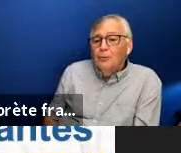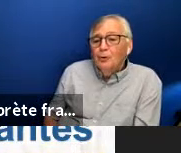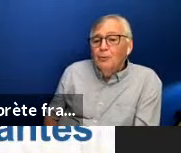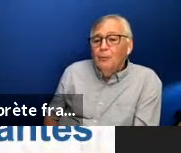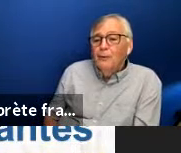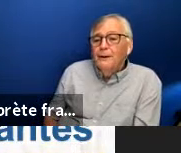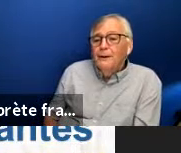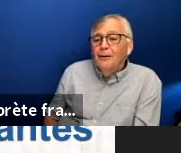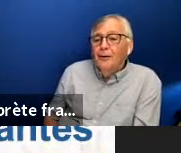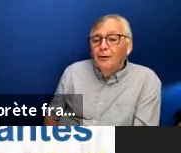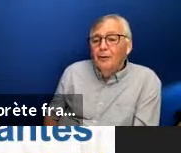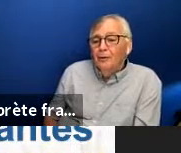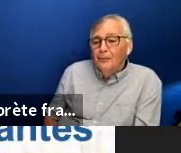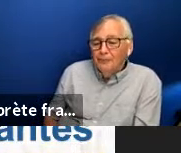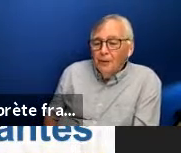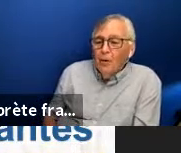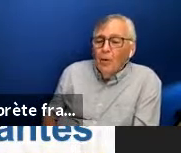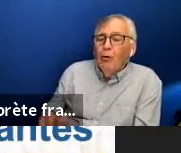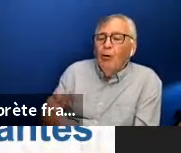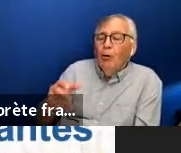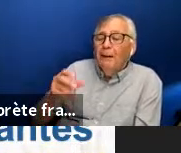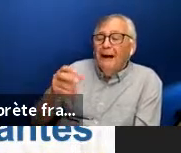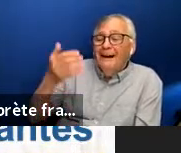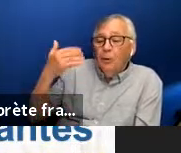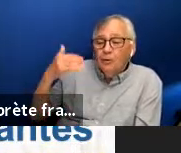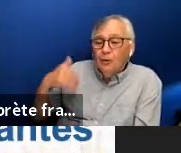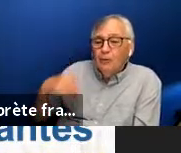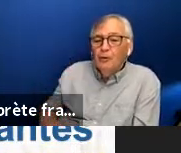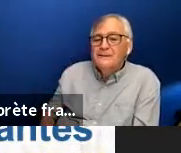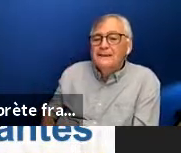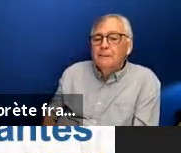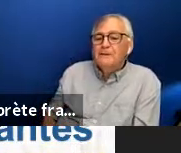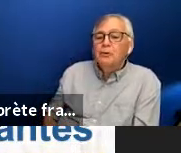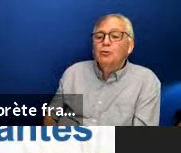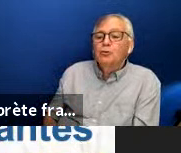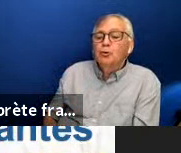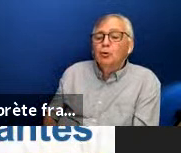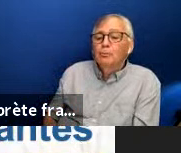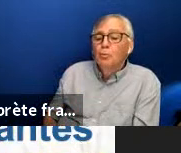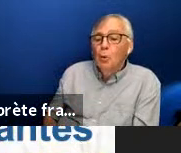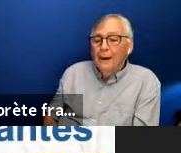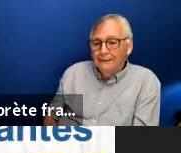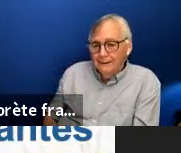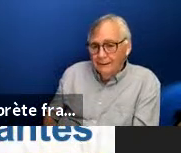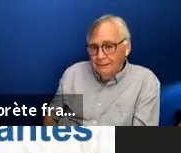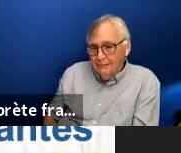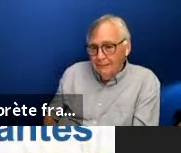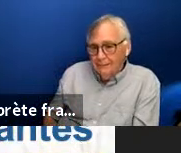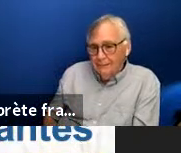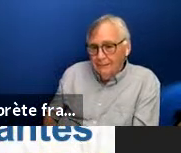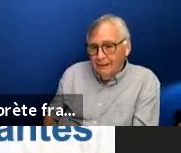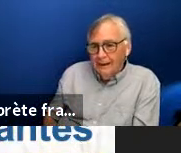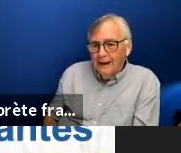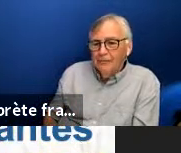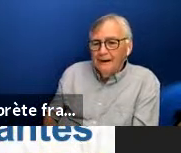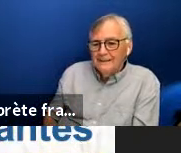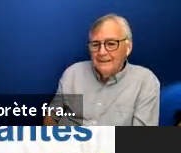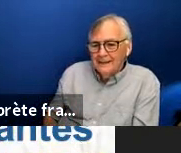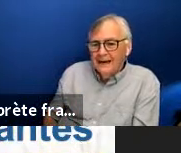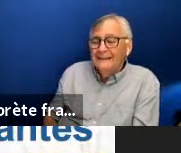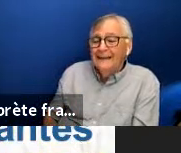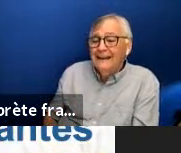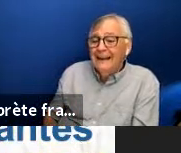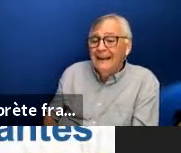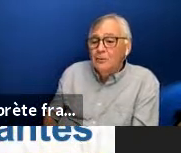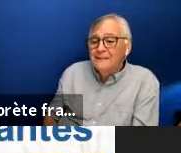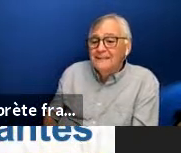Bon, depuis, on parlait autrefois, on disait des personnes sourdes muettes en